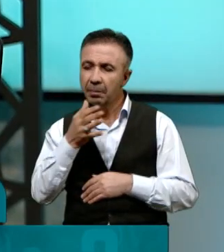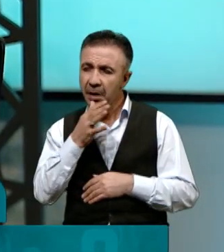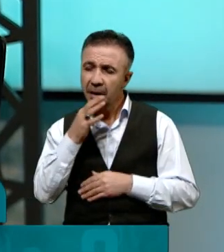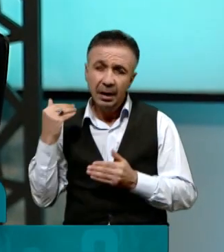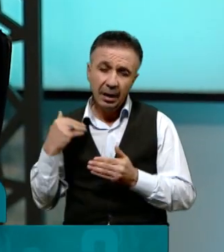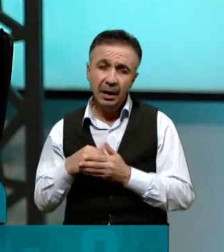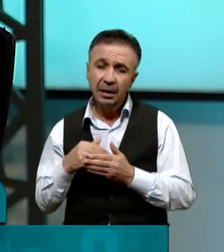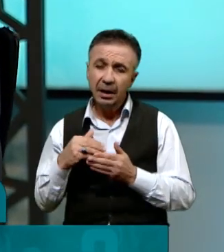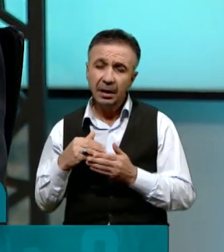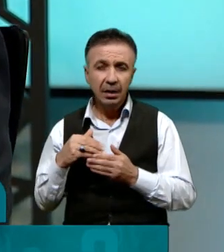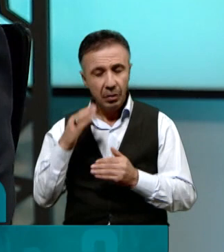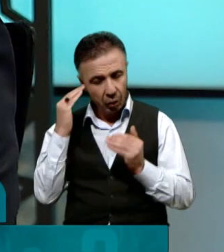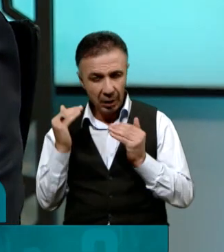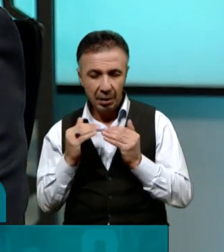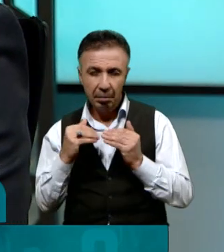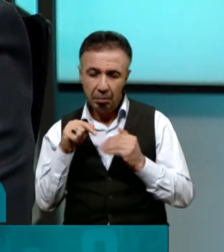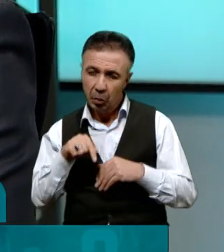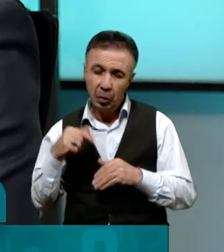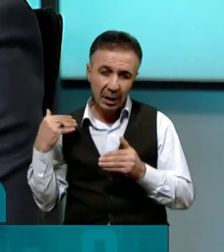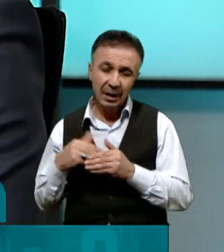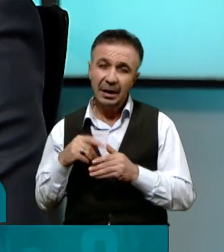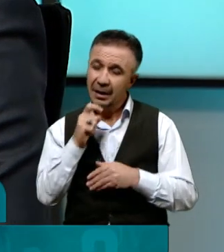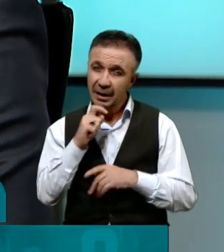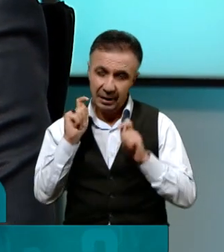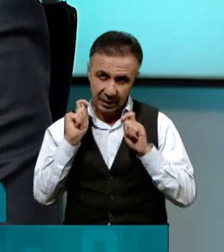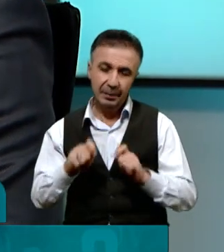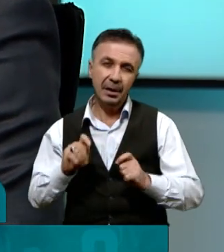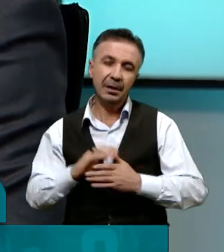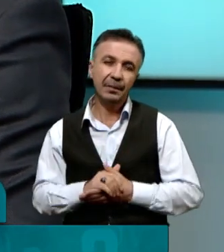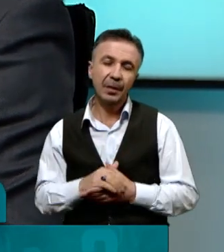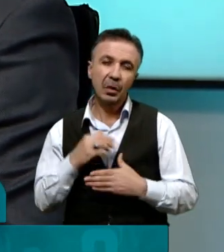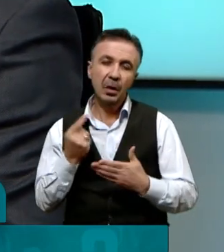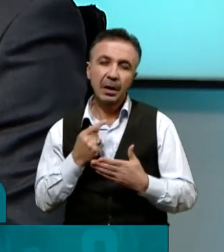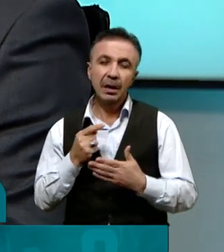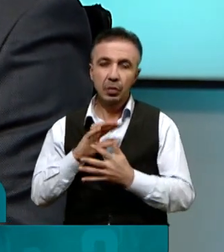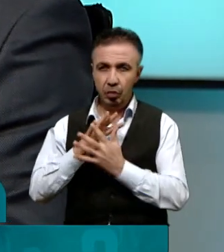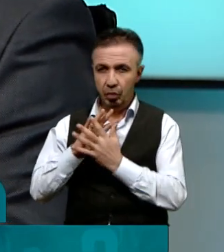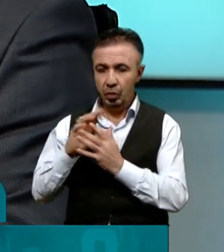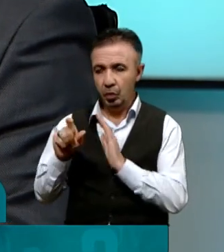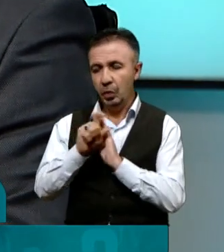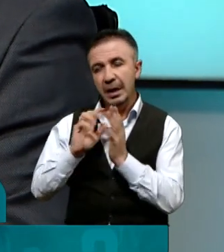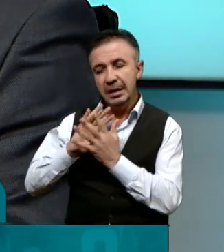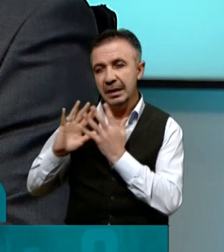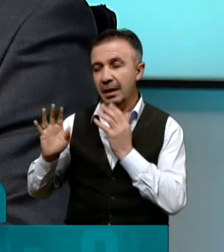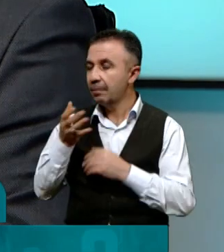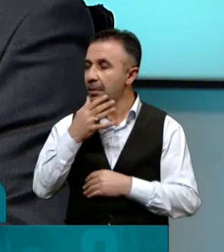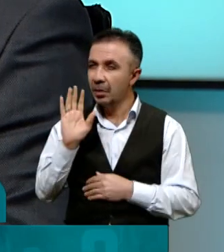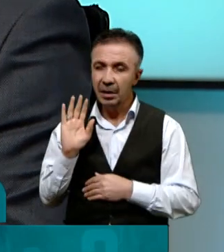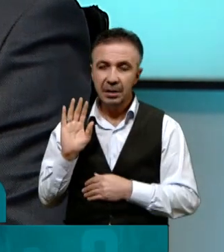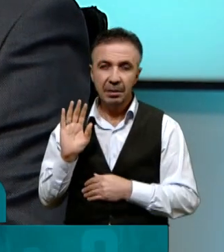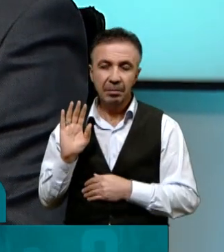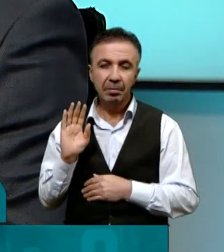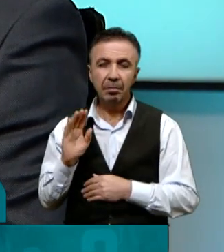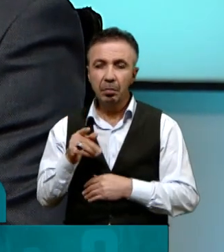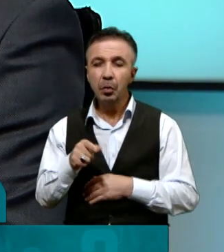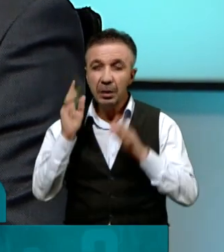uygularlar. Bilmedikleri veya bugüne kadar yanlış yaptılarsa veya Kur'an'daki o surelerin sıralarını bilmiyorlarsa ne yapılabilir? Bu